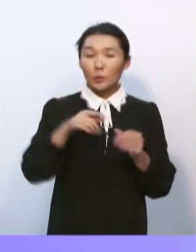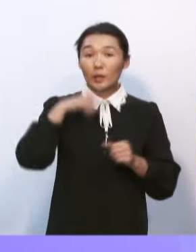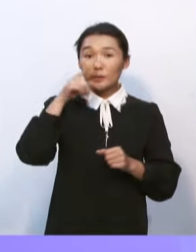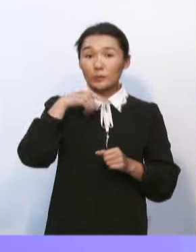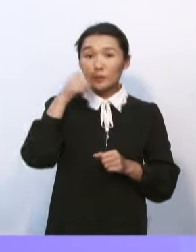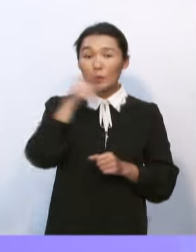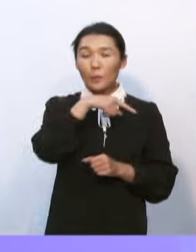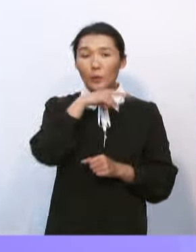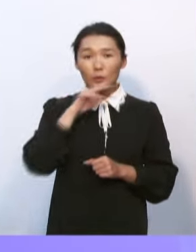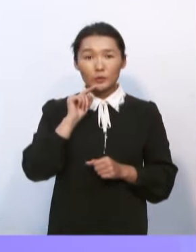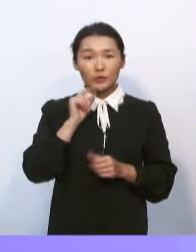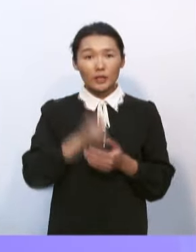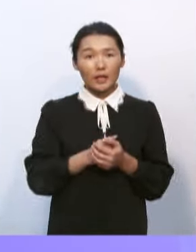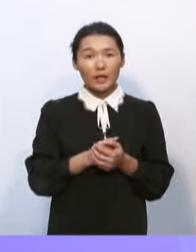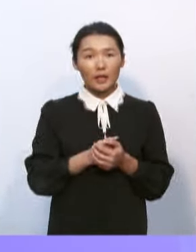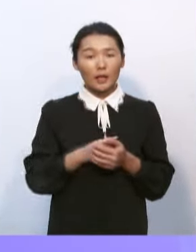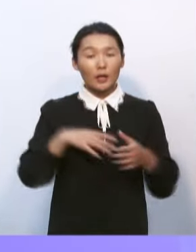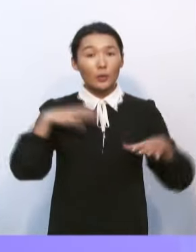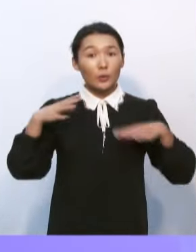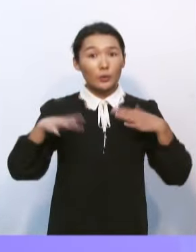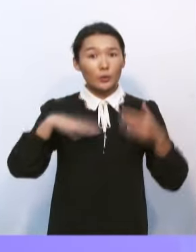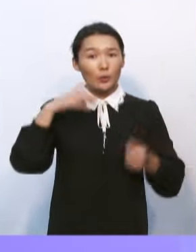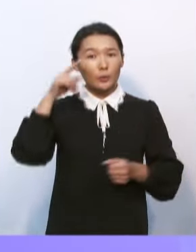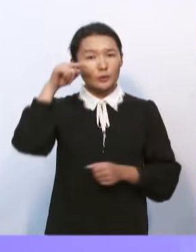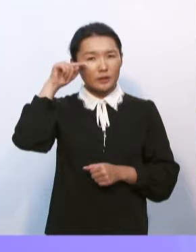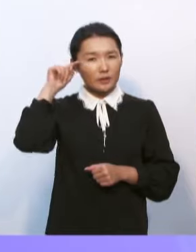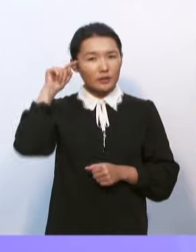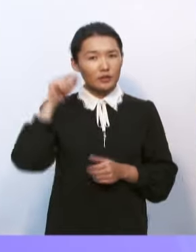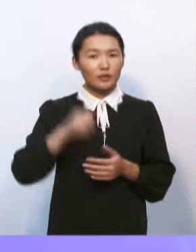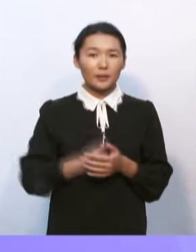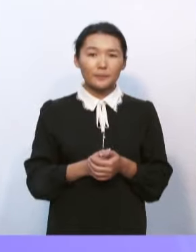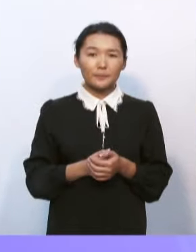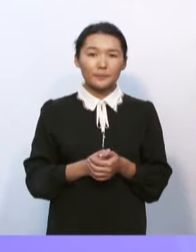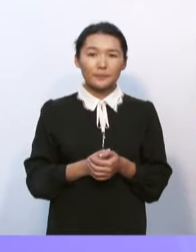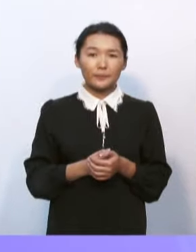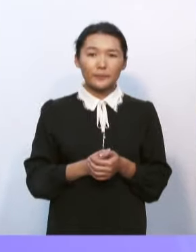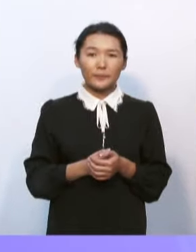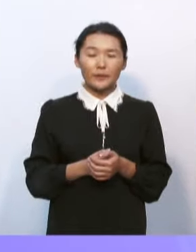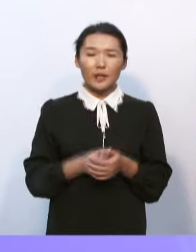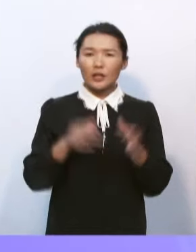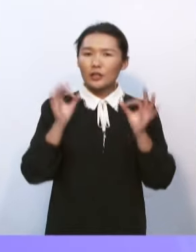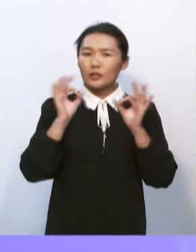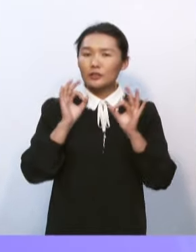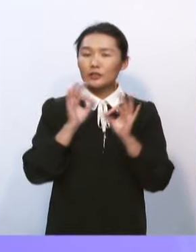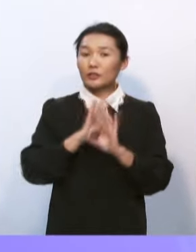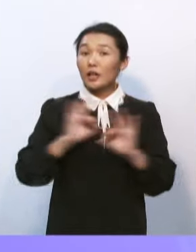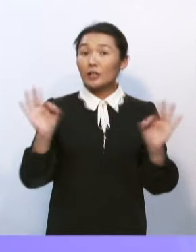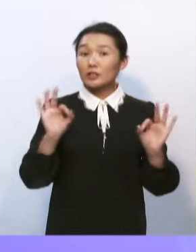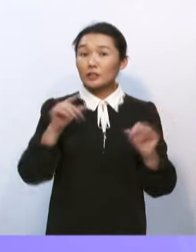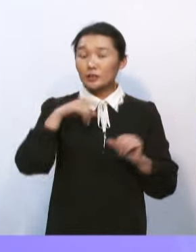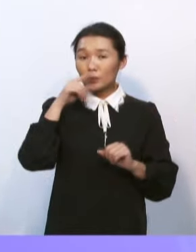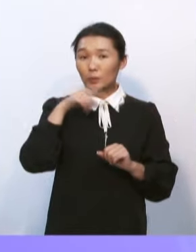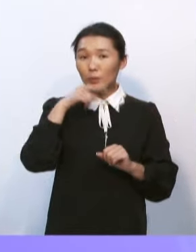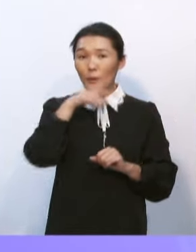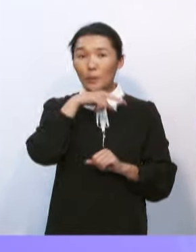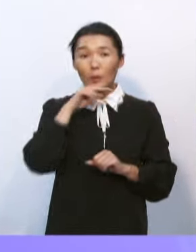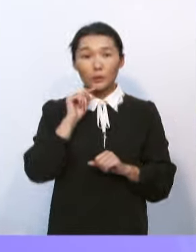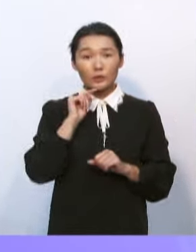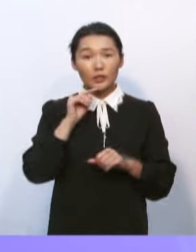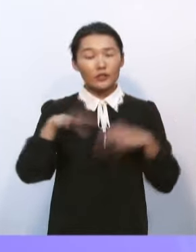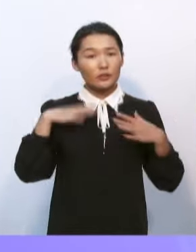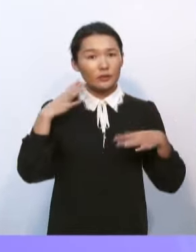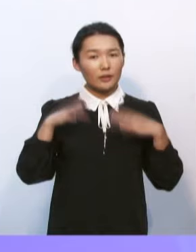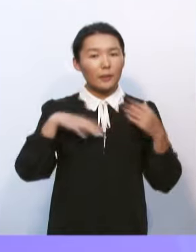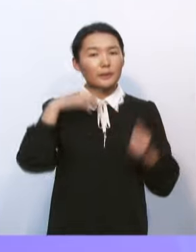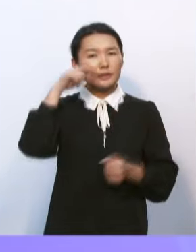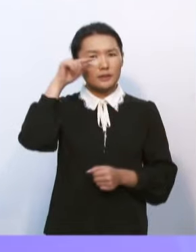орусча, көнүгөбүз кыргызча. Жакшы сүйлөп орусча, жатыгабыз